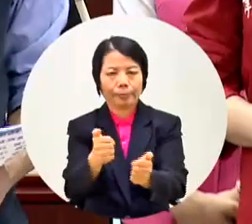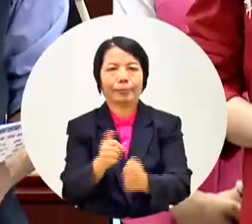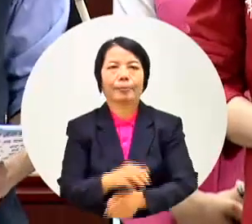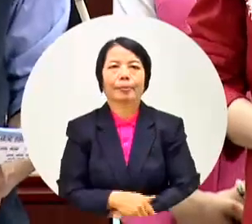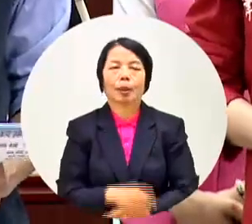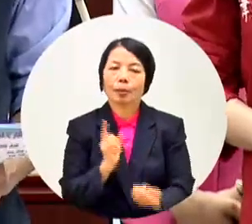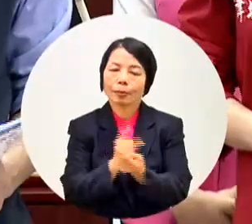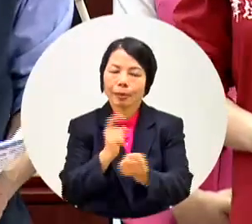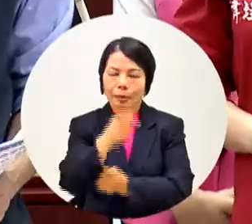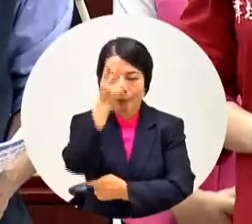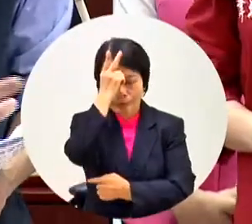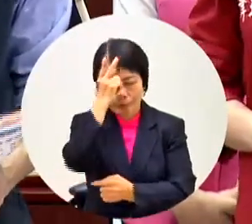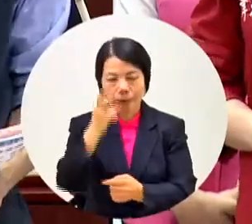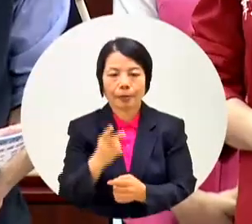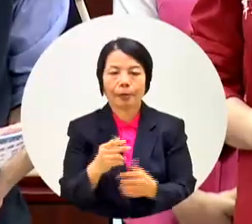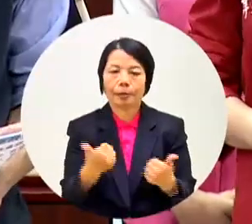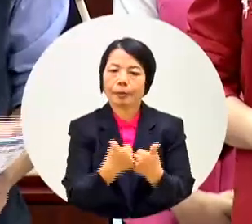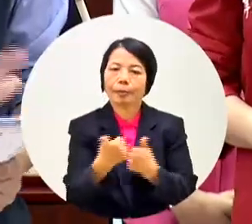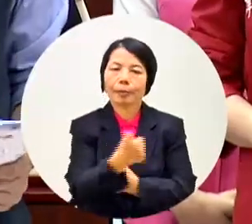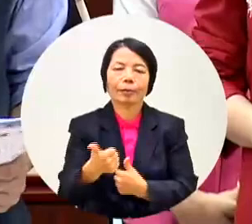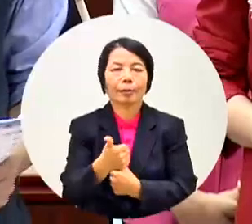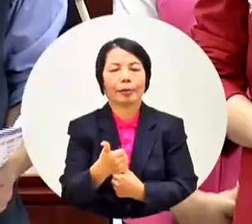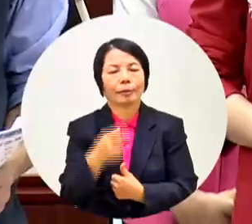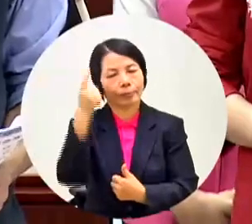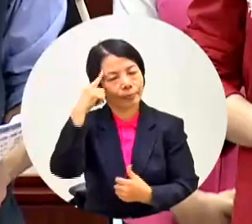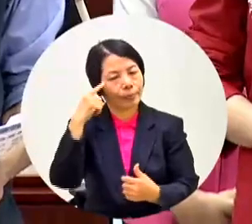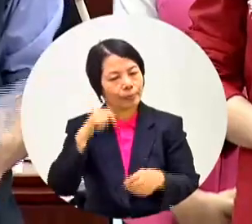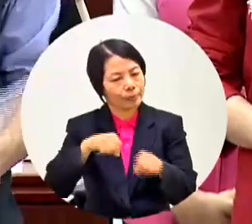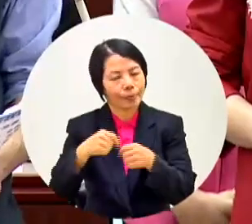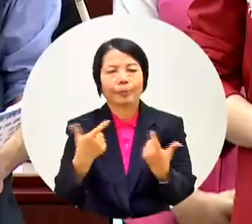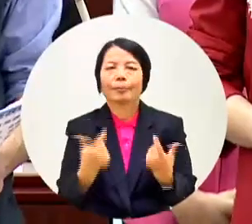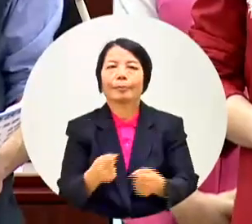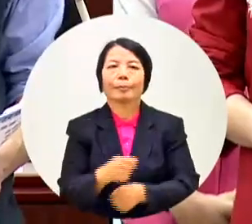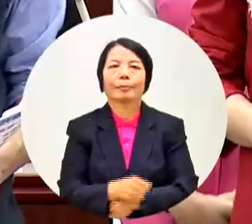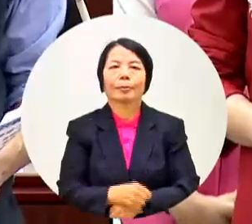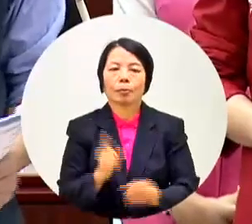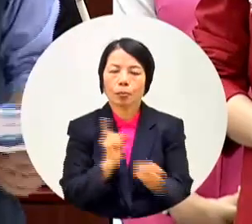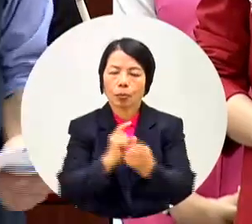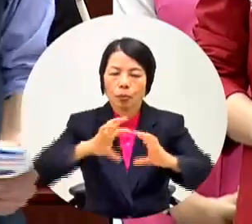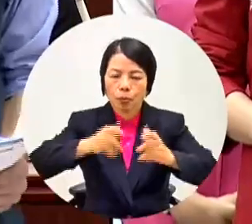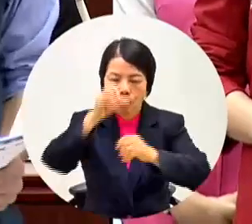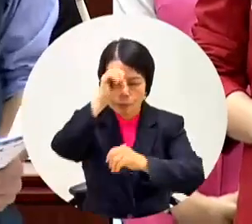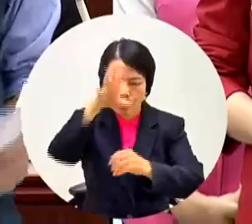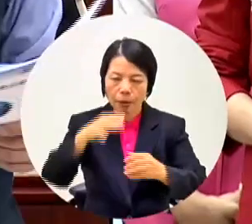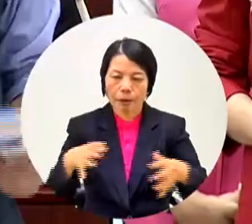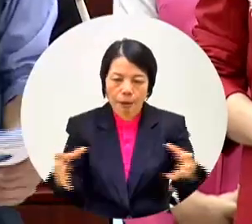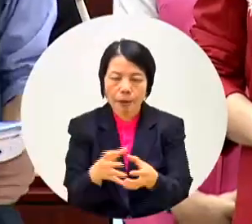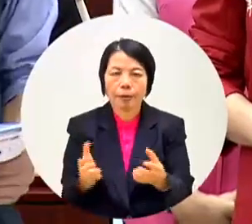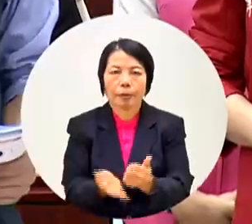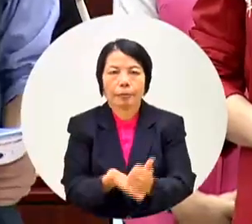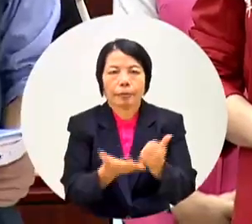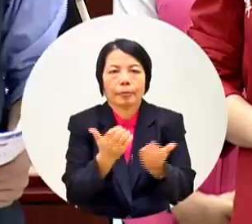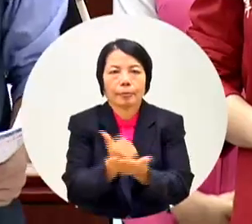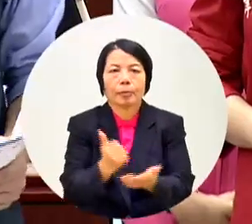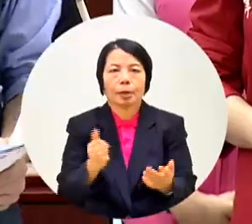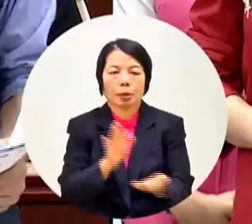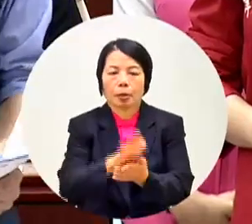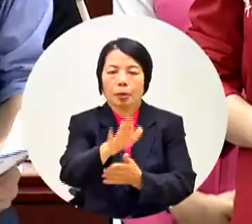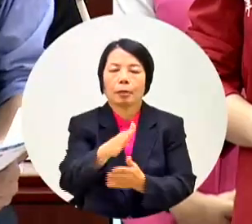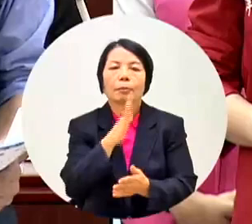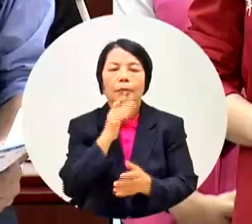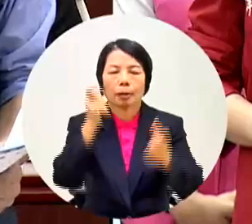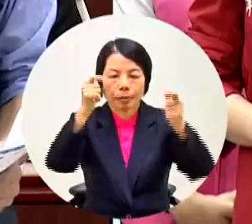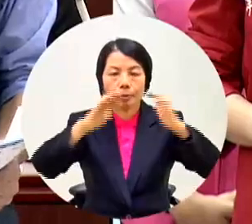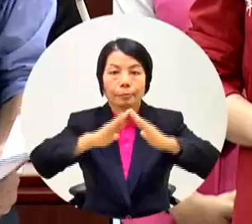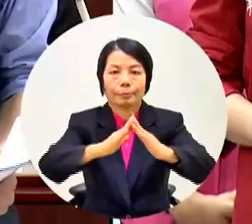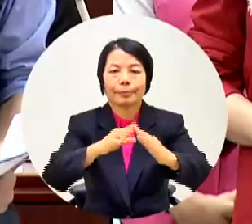样的，也希望能够跟国民党团我们一起来勉励未来的高雄充满了和谐，充满了美好。你看政